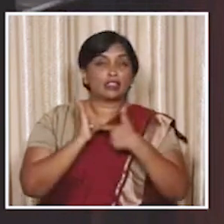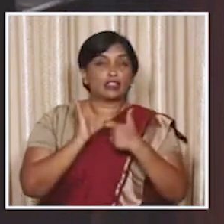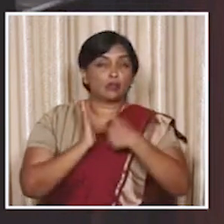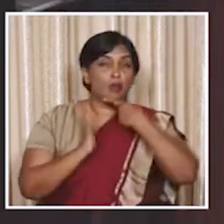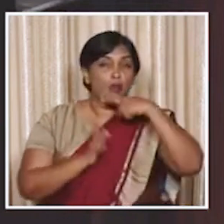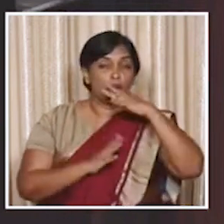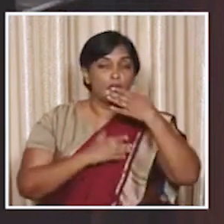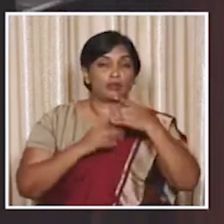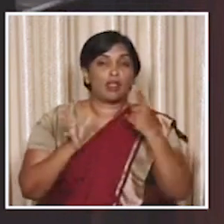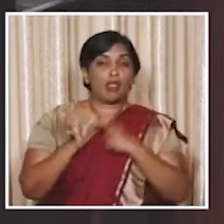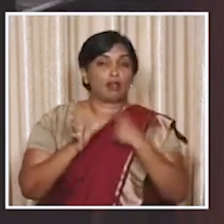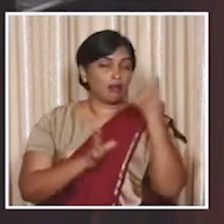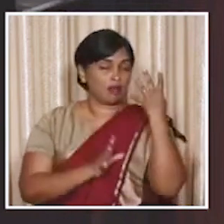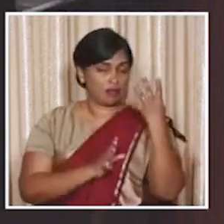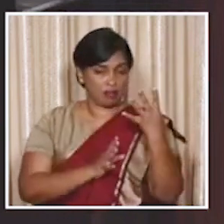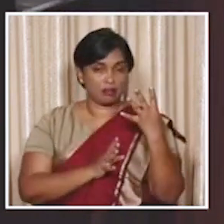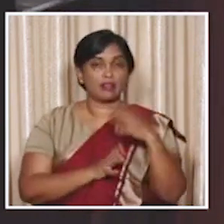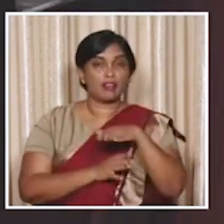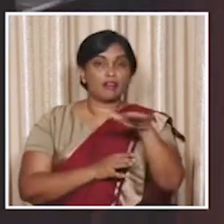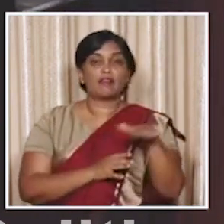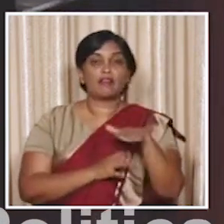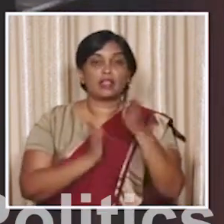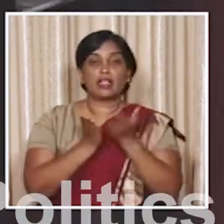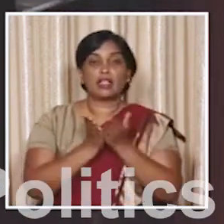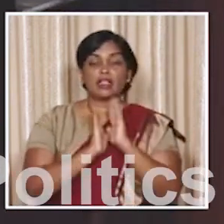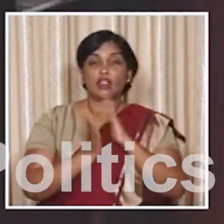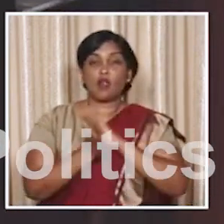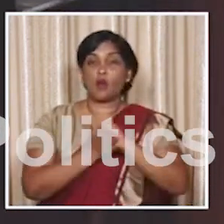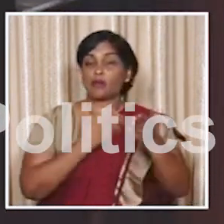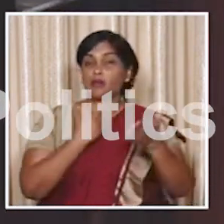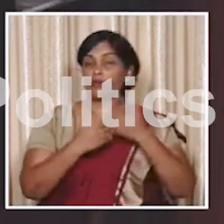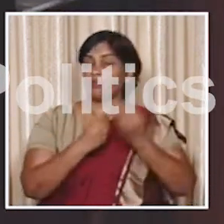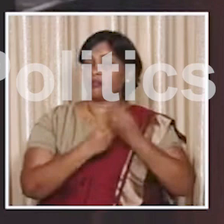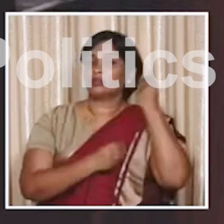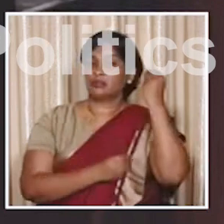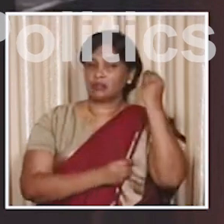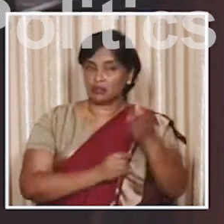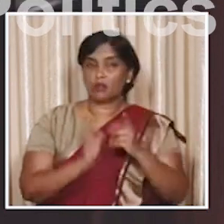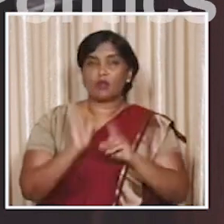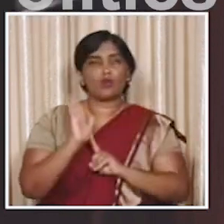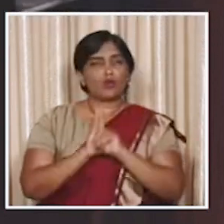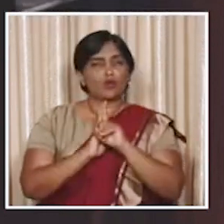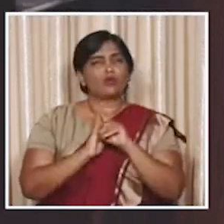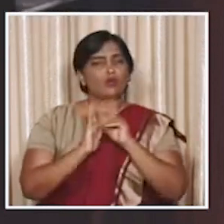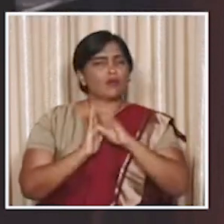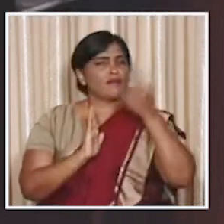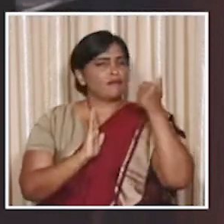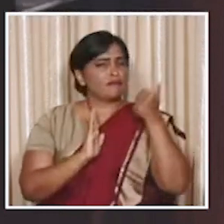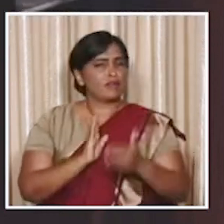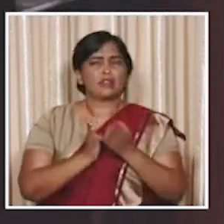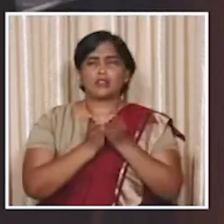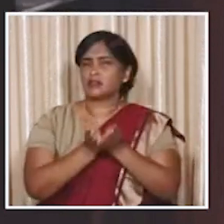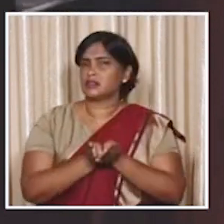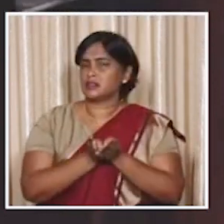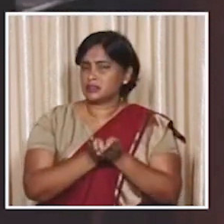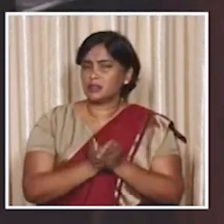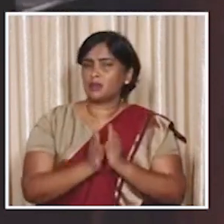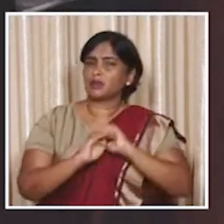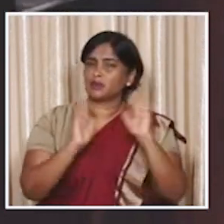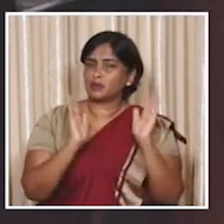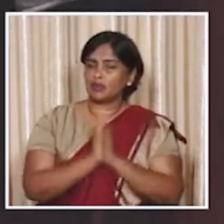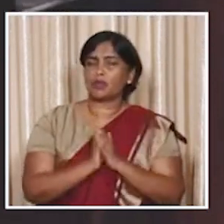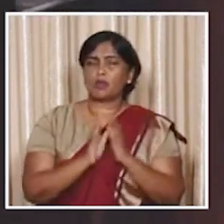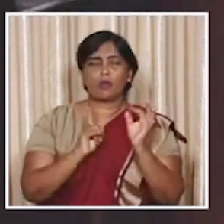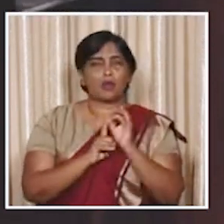බෙරළ තීරයේ අක්කර 4ක් ඉඩම් ප්‍රමාණයක් ඉන්දියාවේ හෝටල් කරුවන්ට දුන්නා. උතුරේ තිබුණු ඉතාමත් වටිනා සම්පත් තමයි